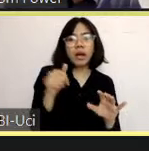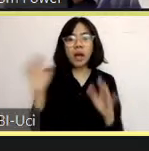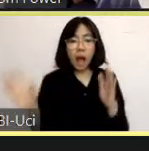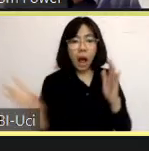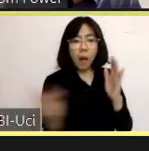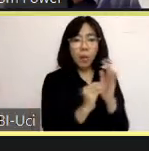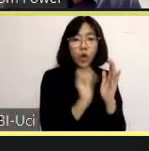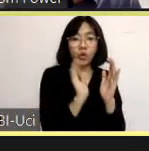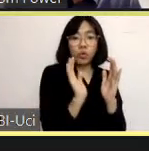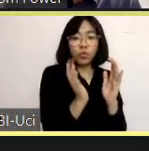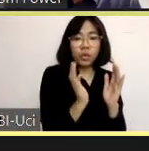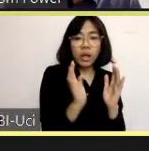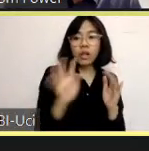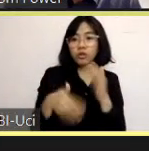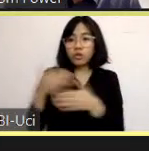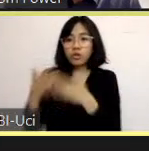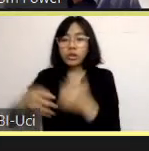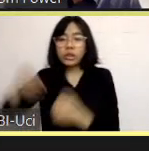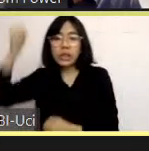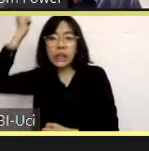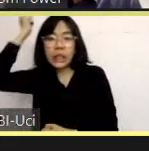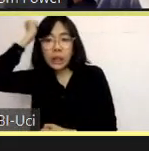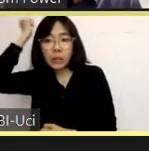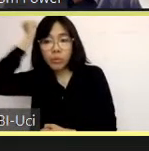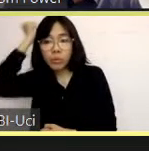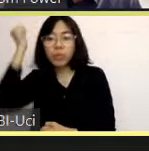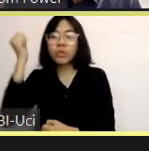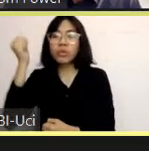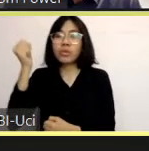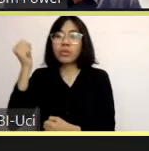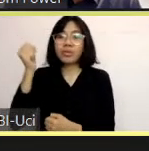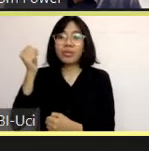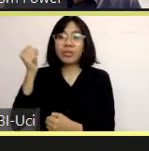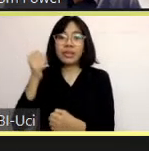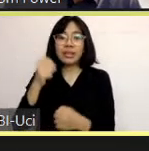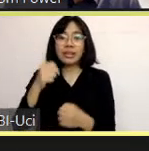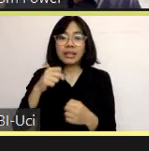ibu dari Jusardi itu menerima ancaman pembunuhan, ya,